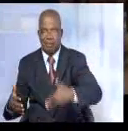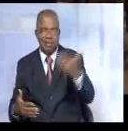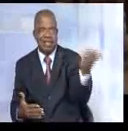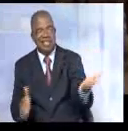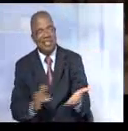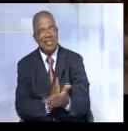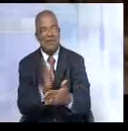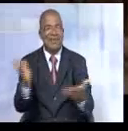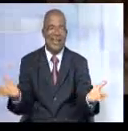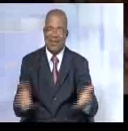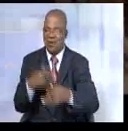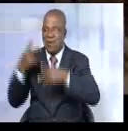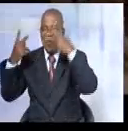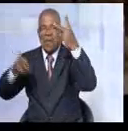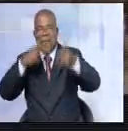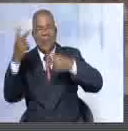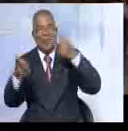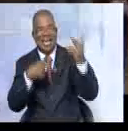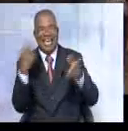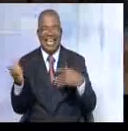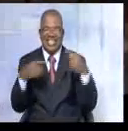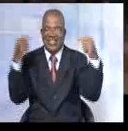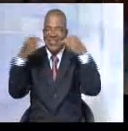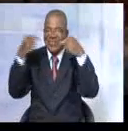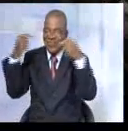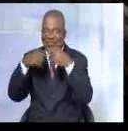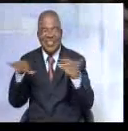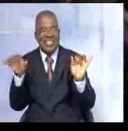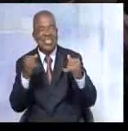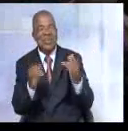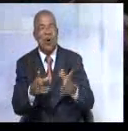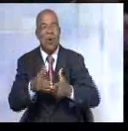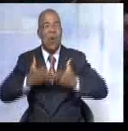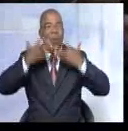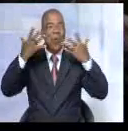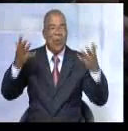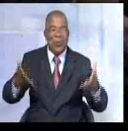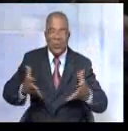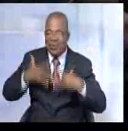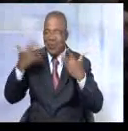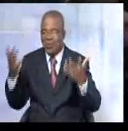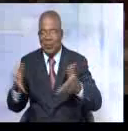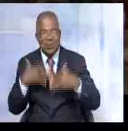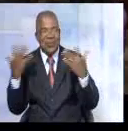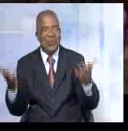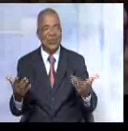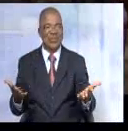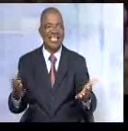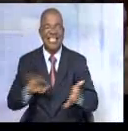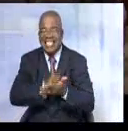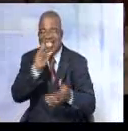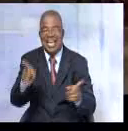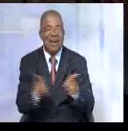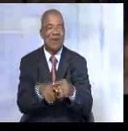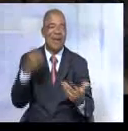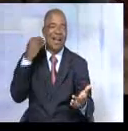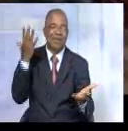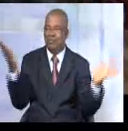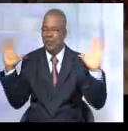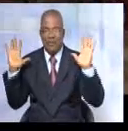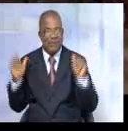famille. Quand on vient, l'atmosphère et tout ça, on se sent un peu à la maison, voilà, parce que on n'est pas très